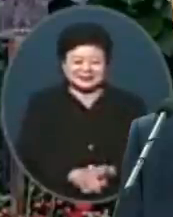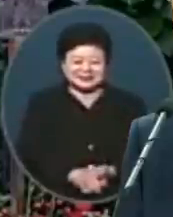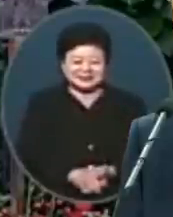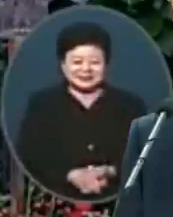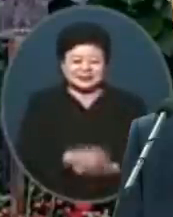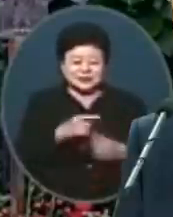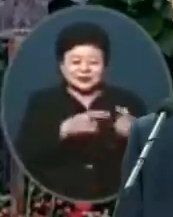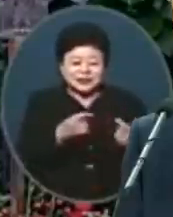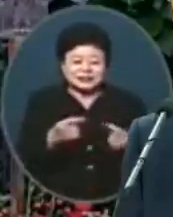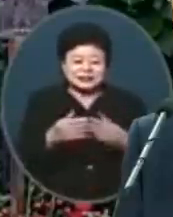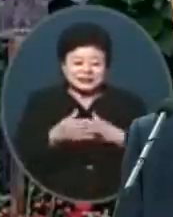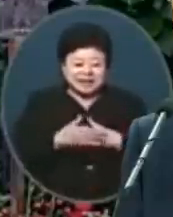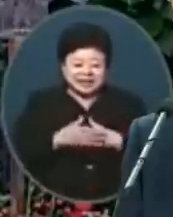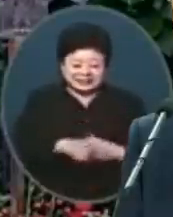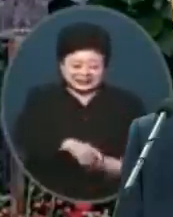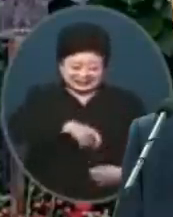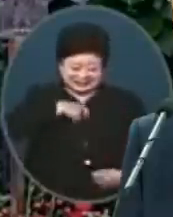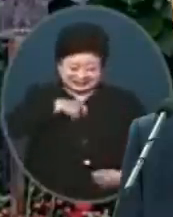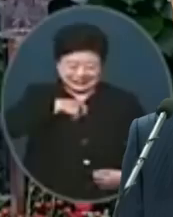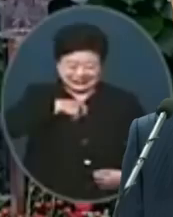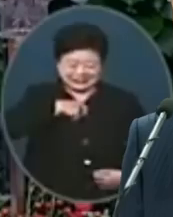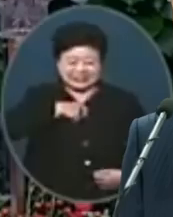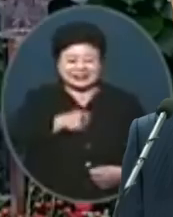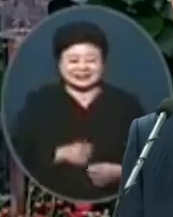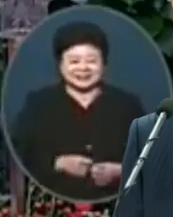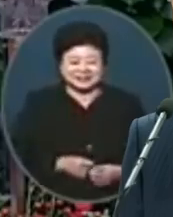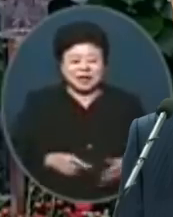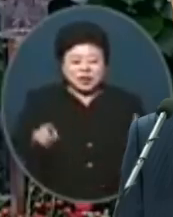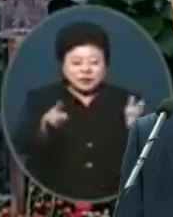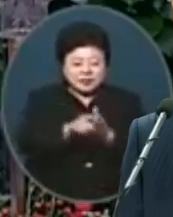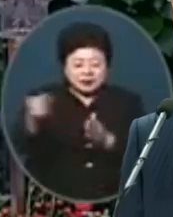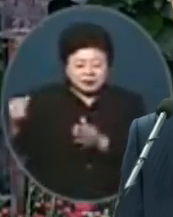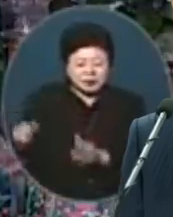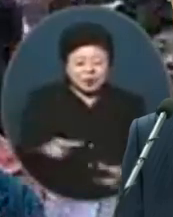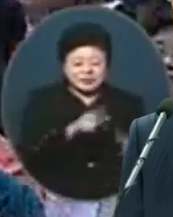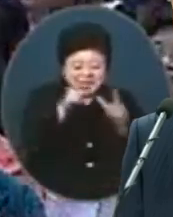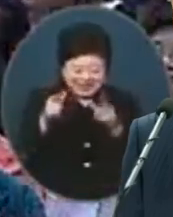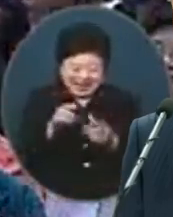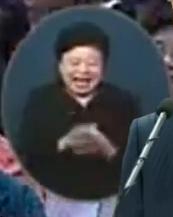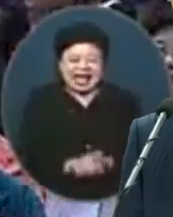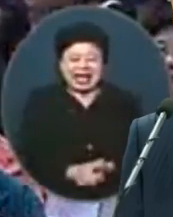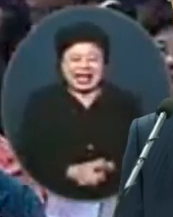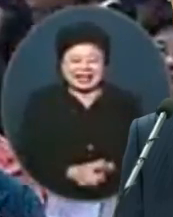한번 따라 말씀하세요. 나의 의인은 믿음으로 말미암아 살리라.